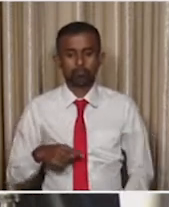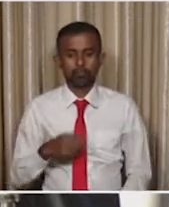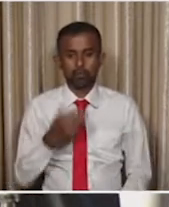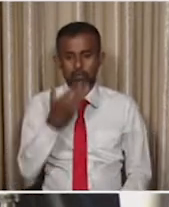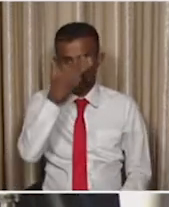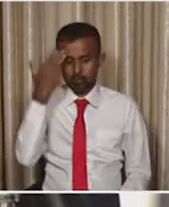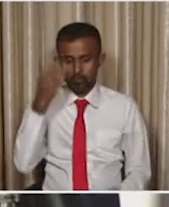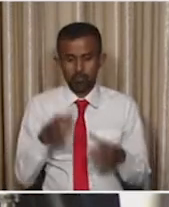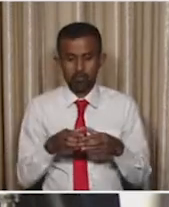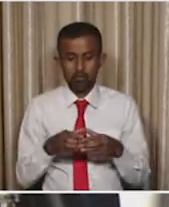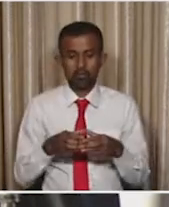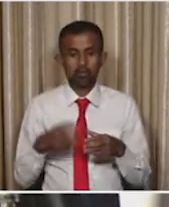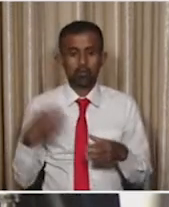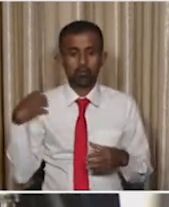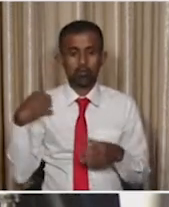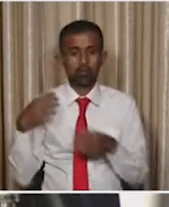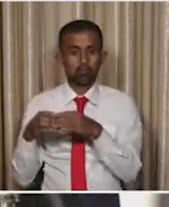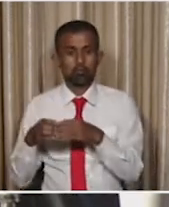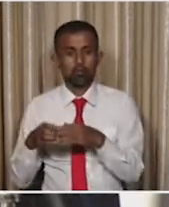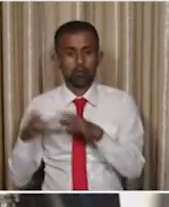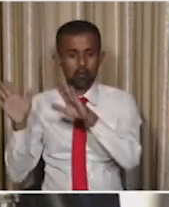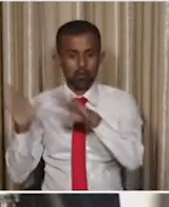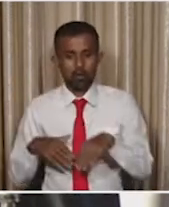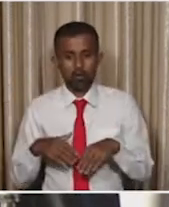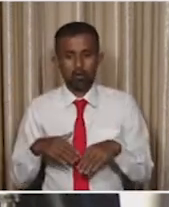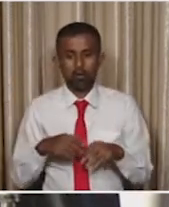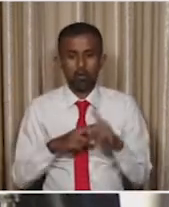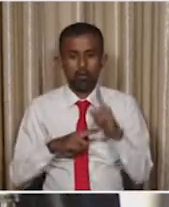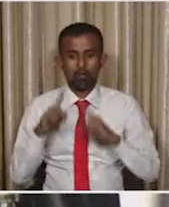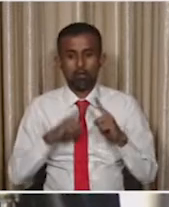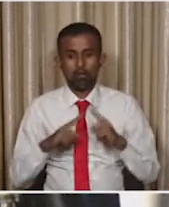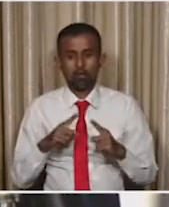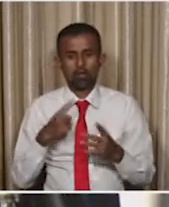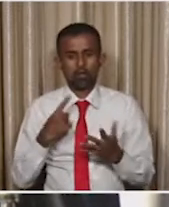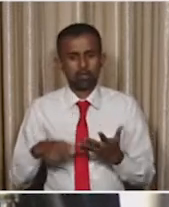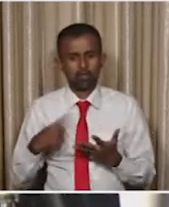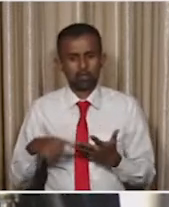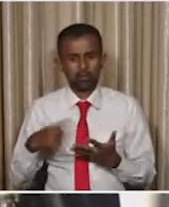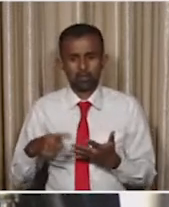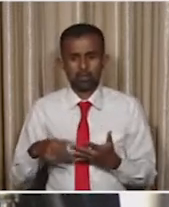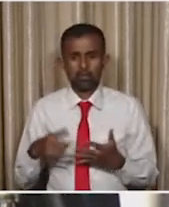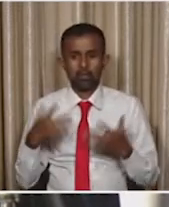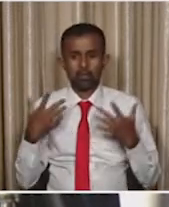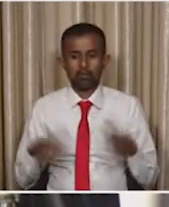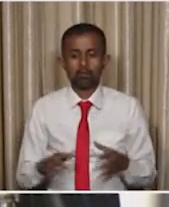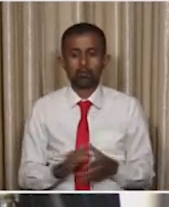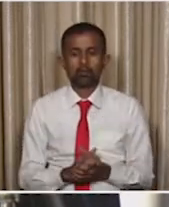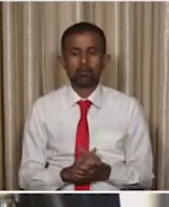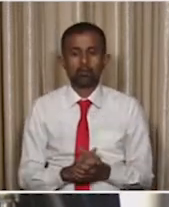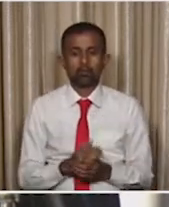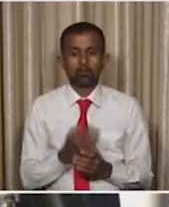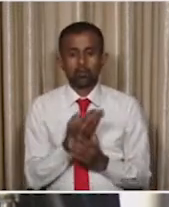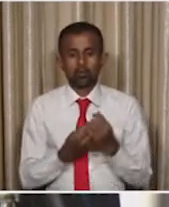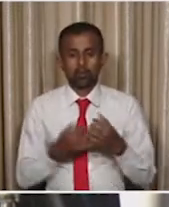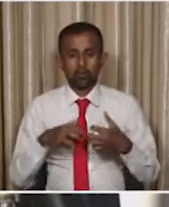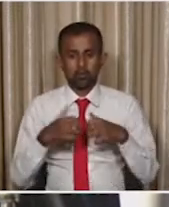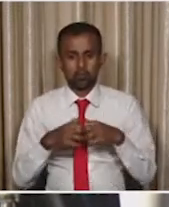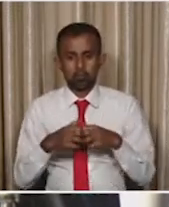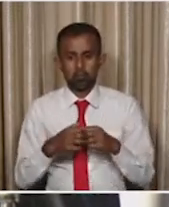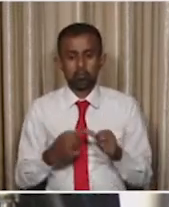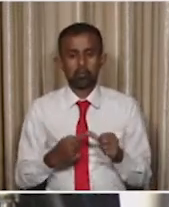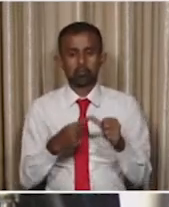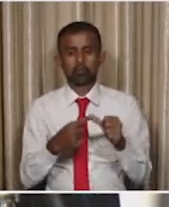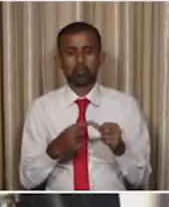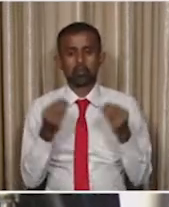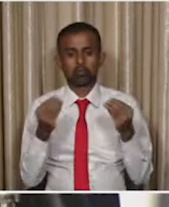அழைத்து பல பேச்சுவார்த்தைகளை நடத்துவதாக சொல்லி இனப்பிரச்சினை தீர்வு என்ற பெயரிலே பேச்சுவார்த்தை நடத்துவதாக கூறி பல கூட்டங்களை நடத்தி அவர்